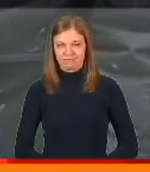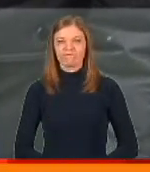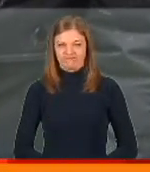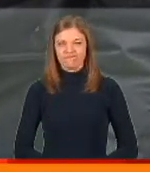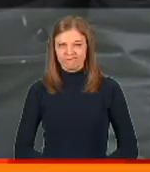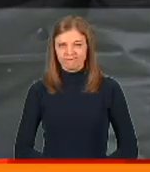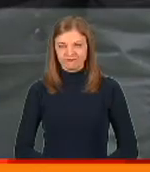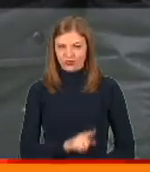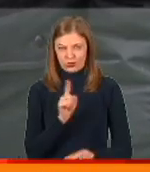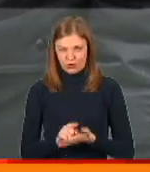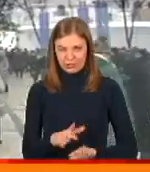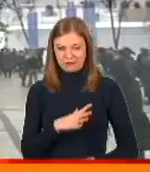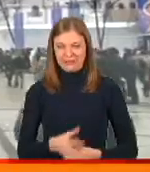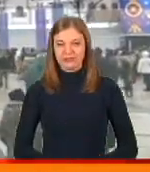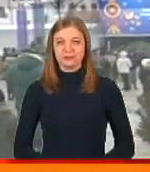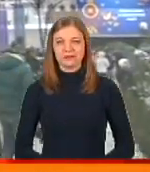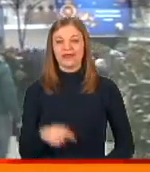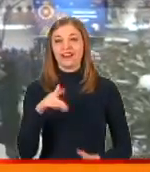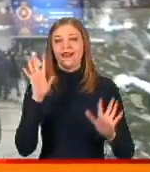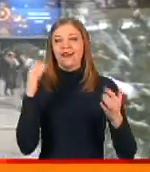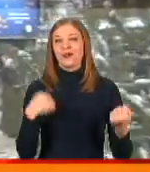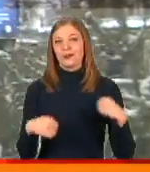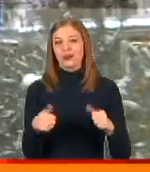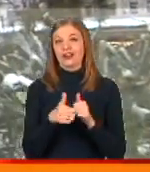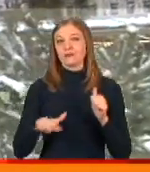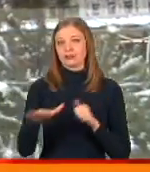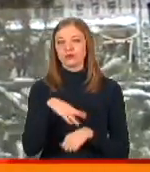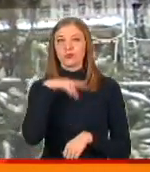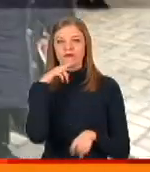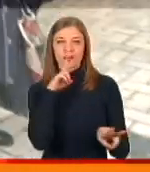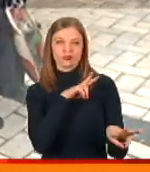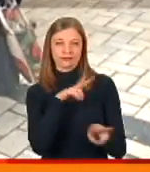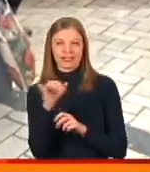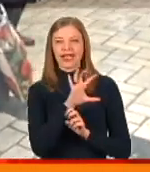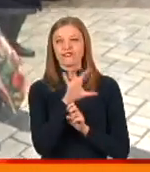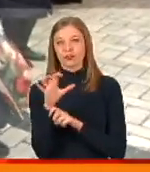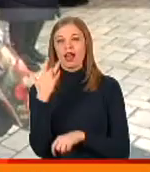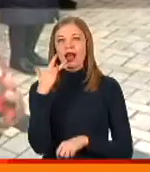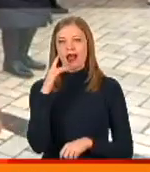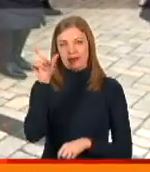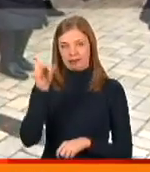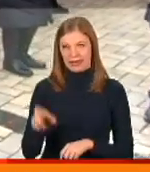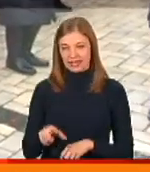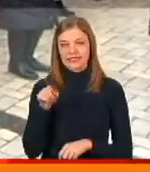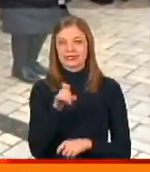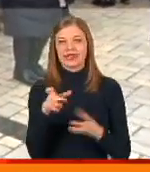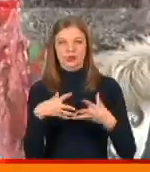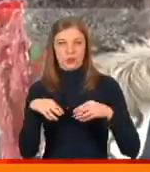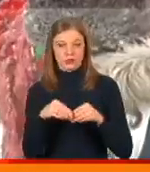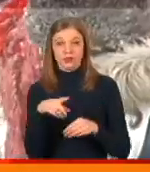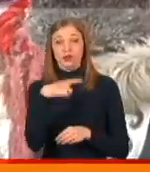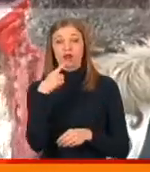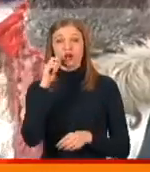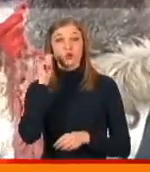Должні бути, так? Да? Так. Гуляння біля Софії уважно роздивляється і фотографує американець Лонс із родиною.